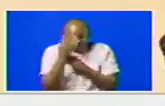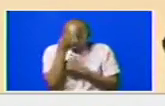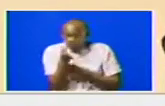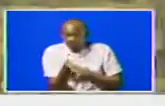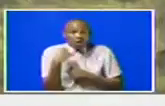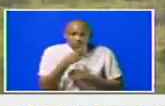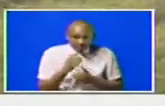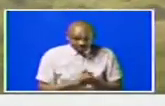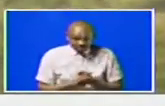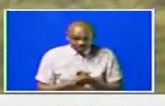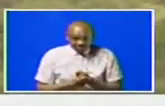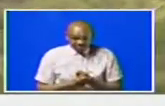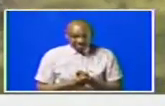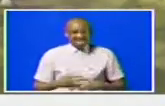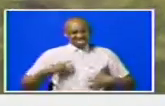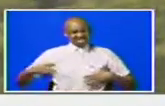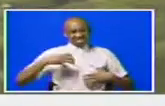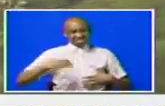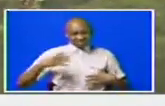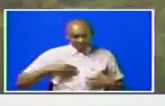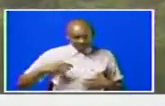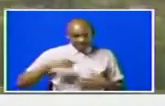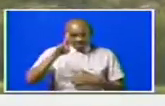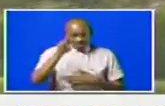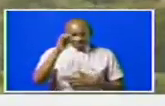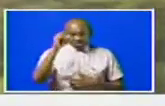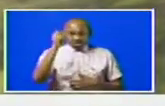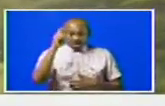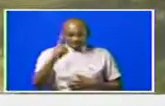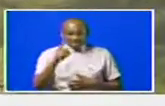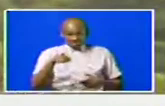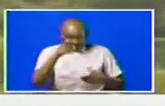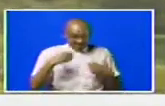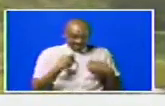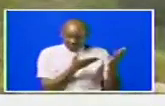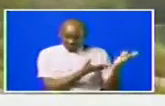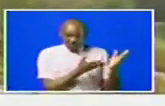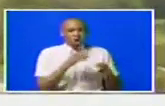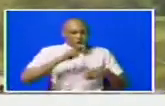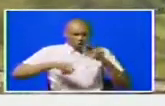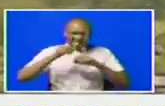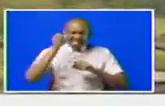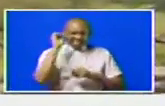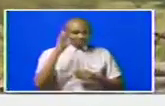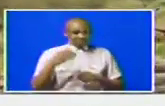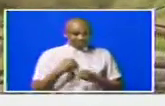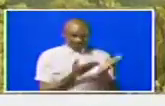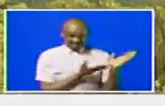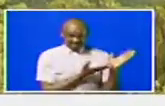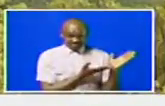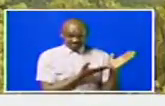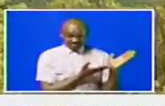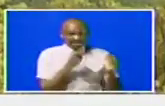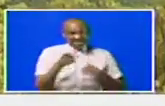hao. Tayari mabwanyenye kama Richard Branson wamekita kambi hapa wakiwekeza kwa hoteli za kifahari. Eneo hili